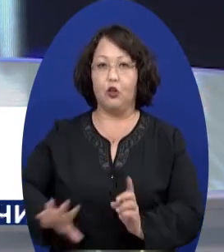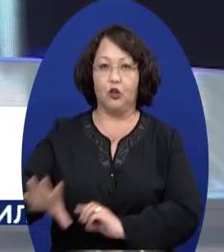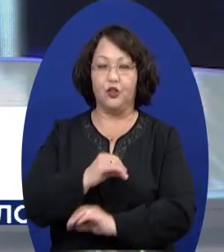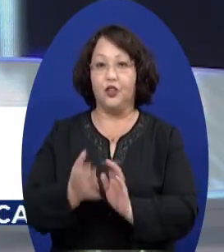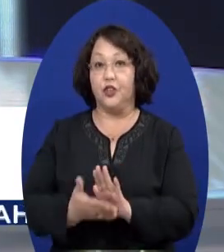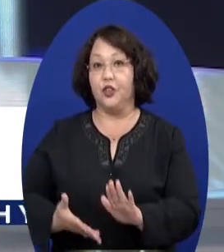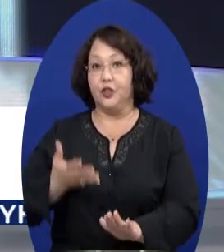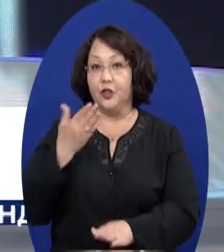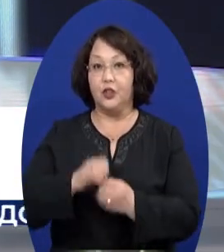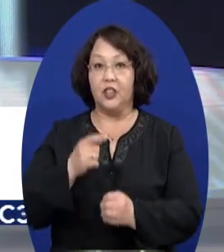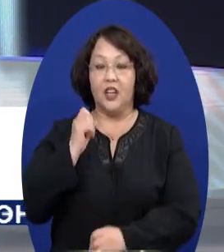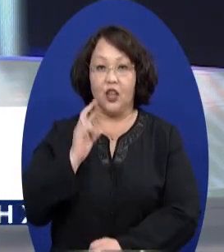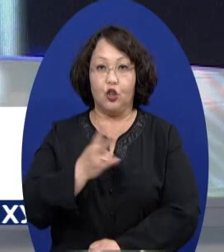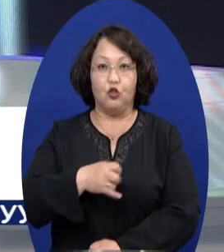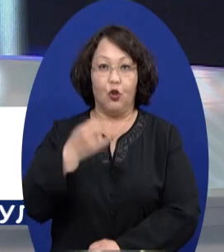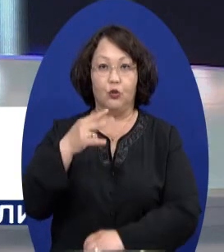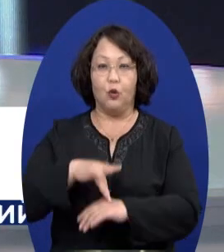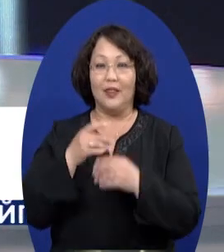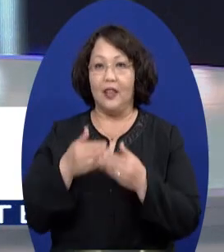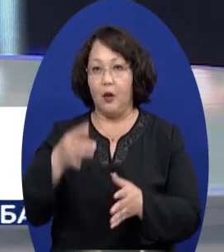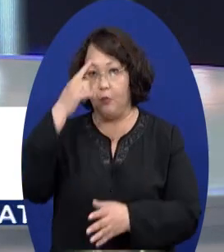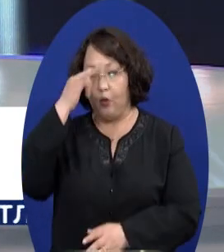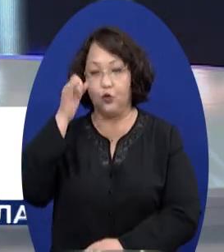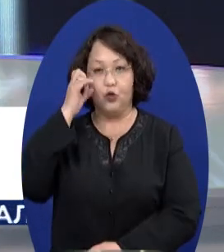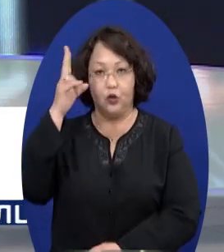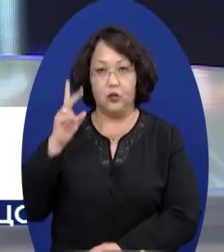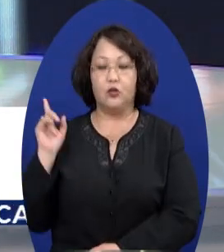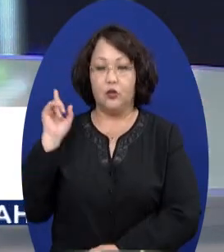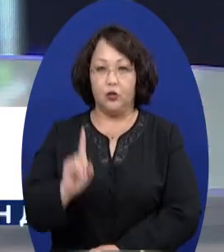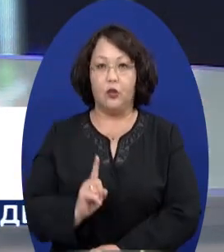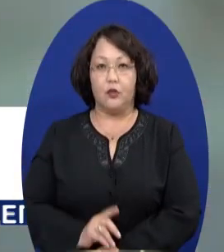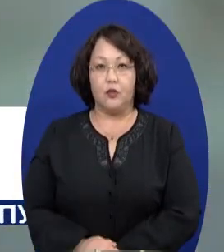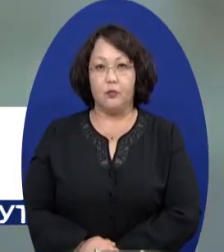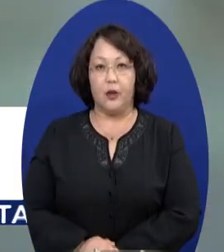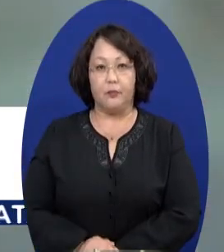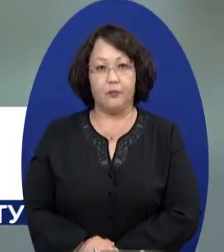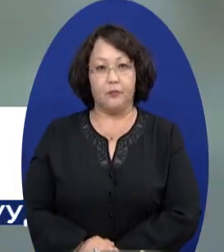байгаа генетик нөөцийн төвийн нээлтэнд Монгол улсын ерөнхийлөгч оролцлоо.